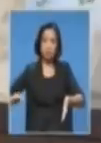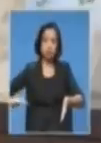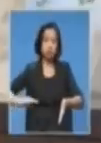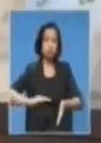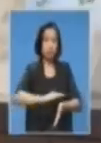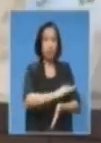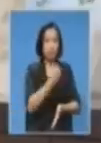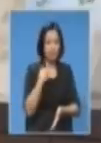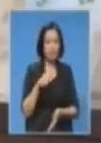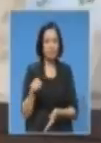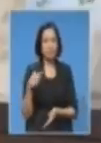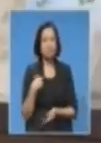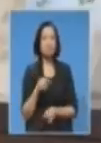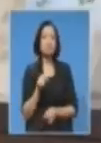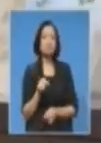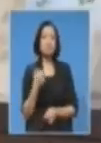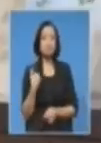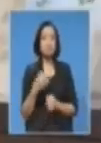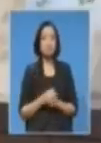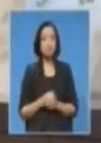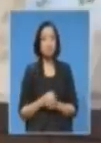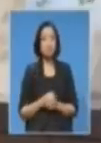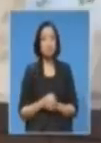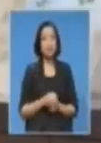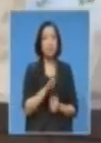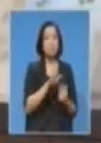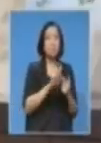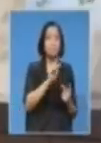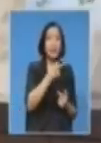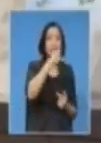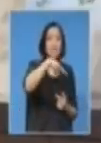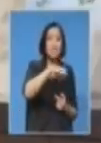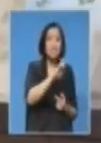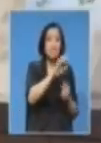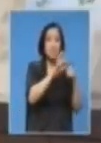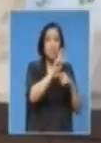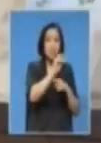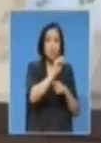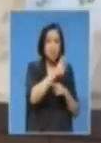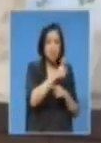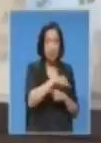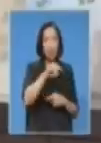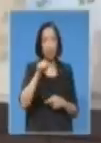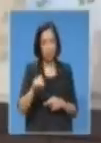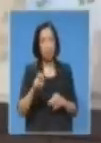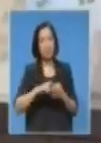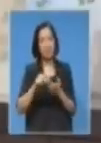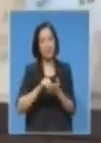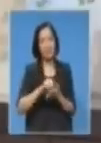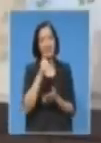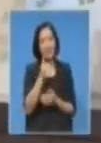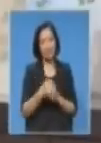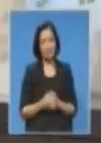ครับเส้นทางตรงนี้ระหว่างเชื่อมระหว่างบางซื่อกับหัวลำโพงตรงนี้ก็จะแก้ปัญหาเรื่องของจุดตัดพวกนี้